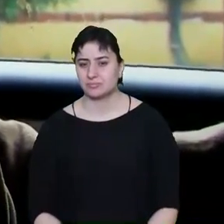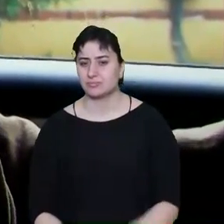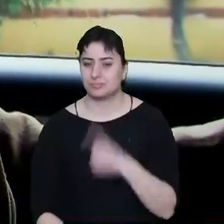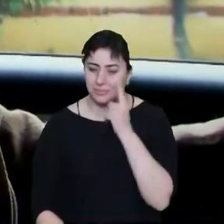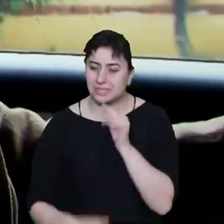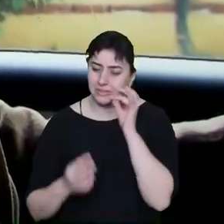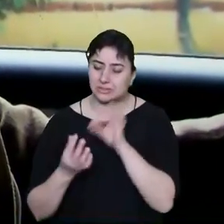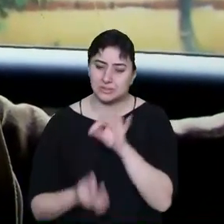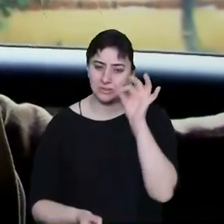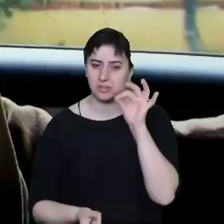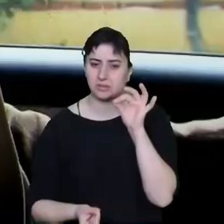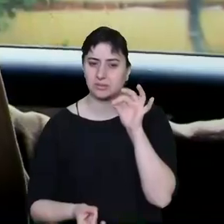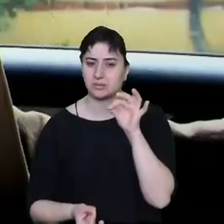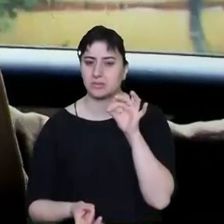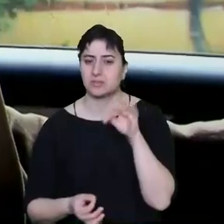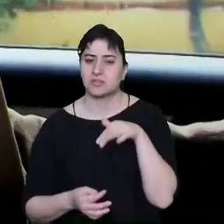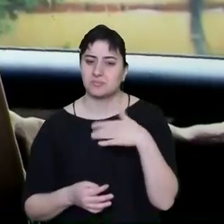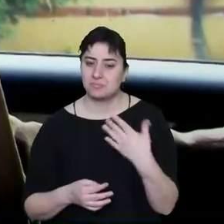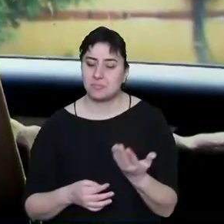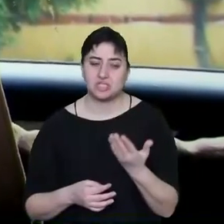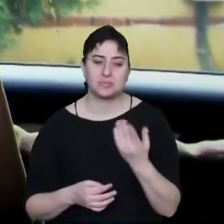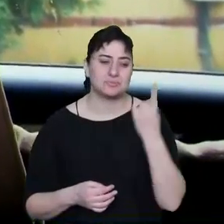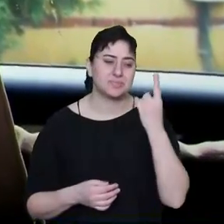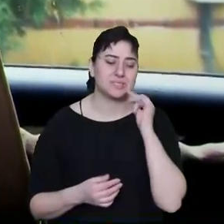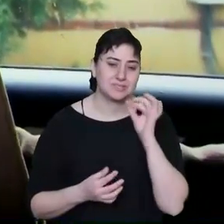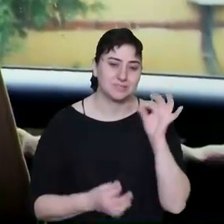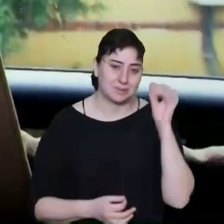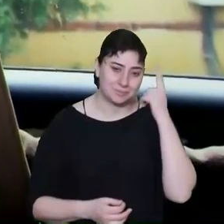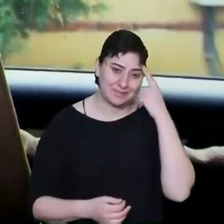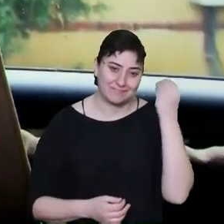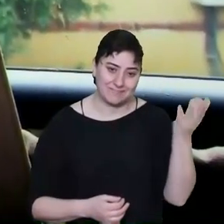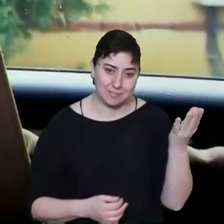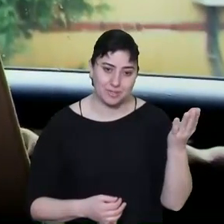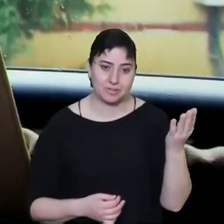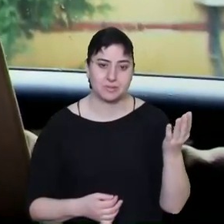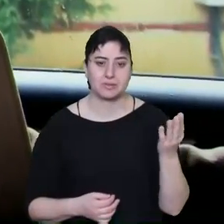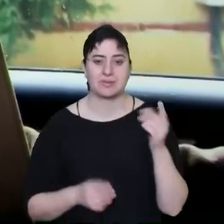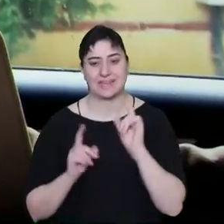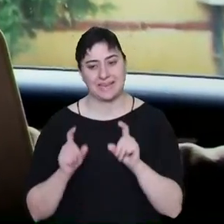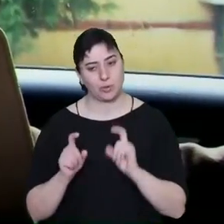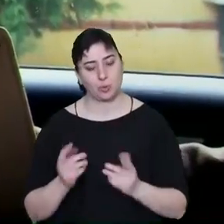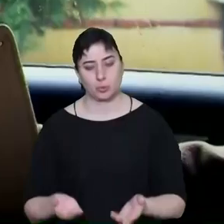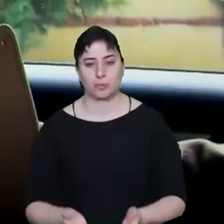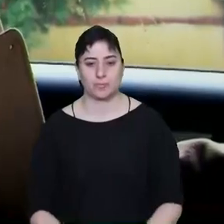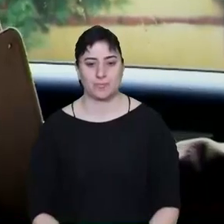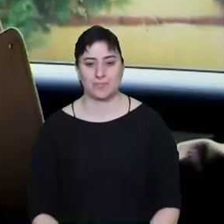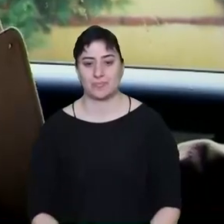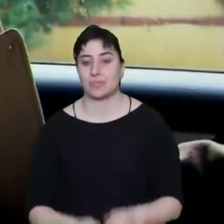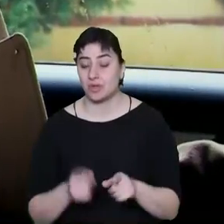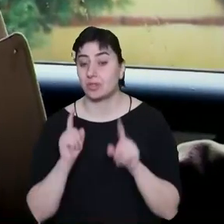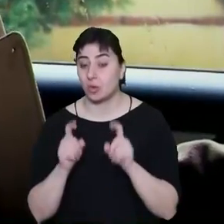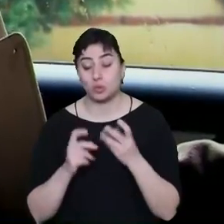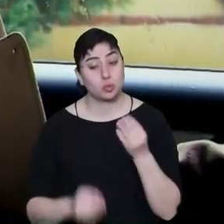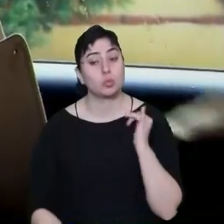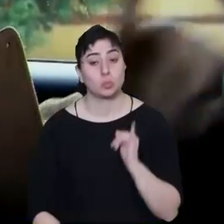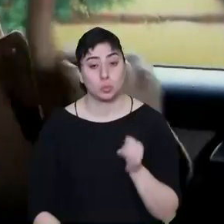bir insan hakkında başka bir insana bilgi vermek dedikoduya girer. Ve dedikodu